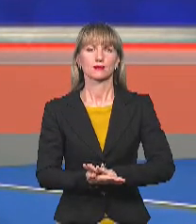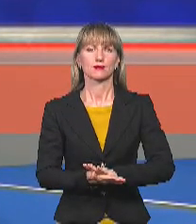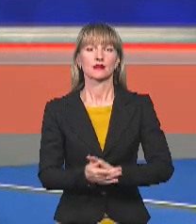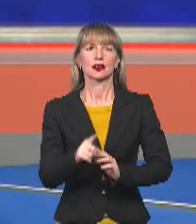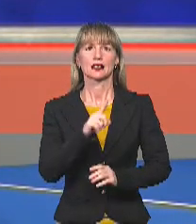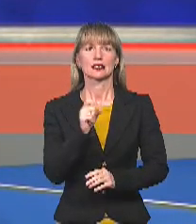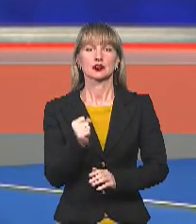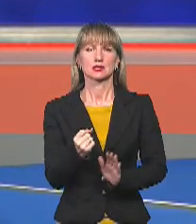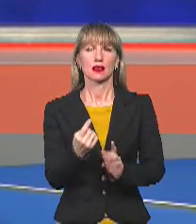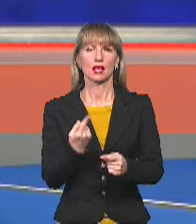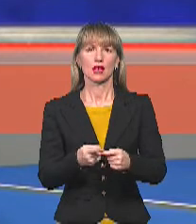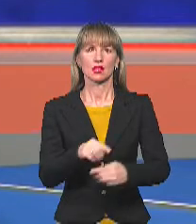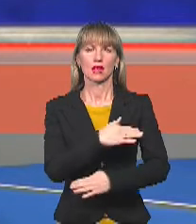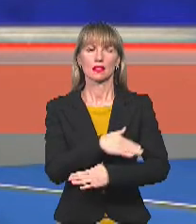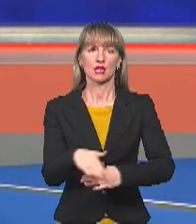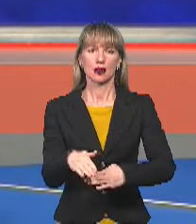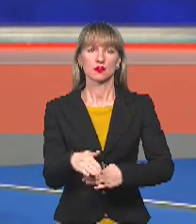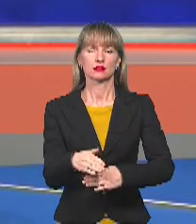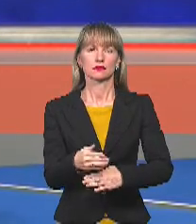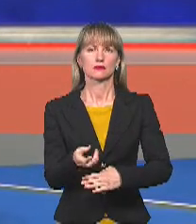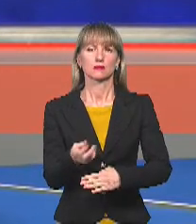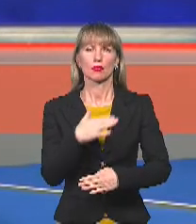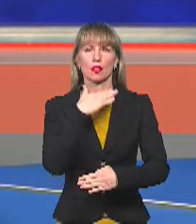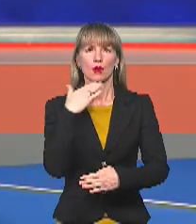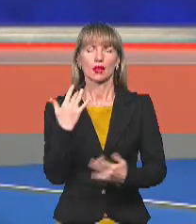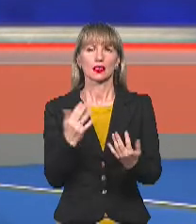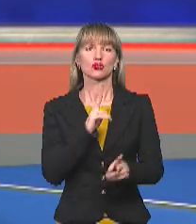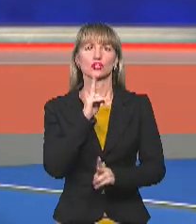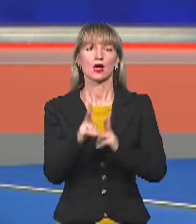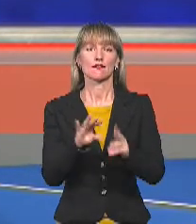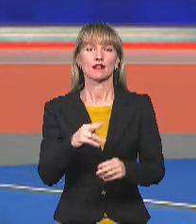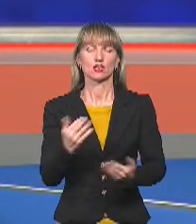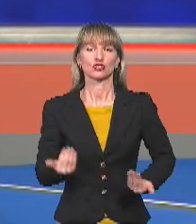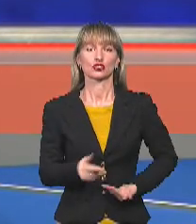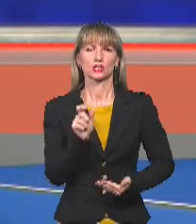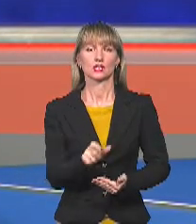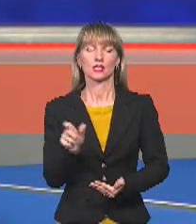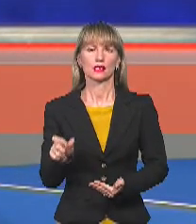За даною адресою поступають велика кількість скарг від мешканців